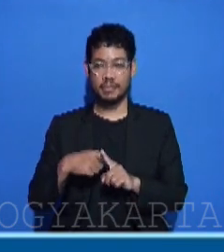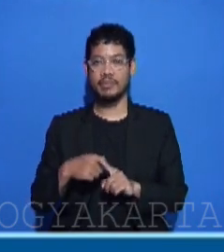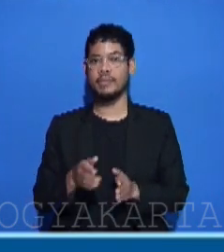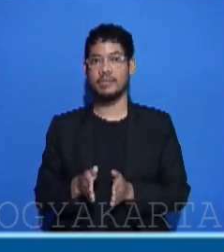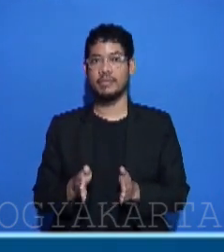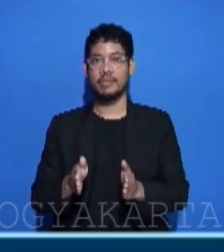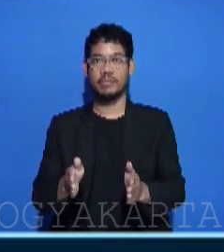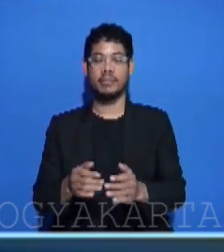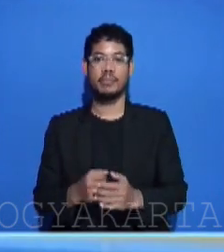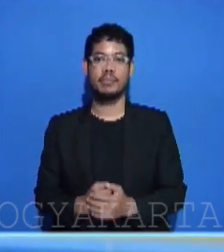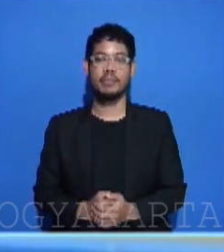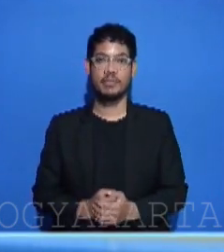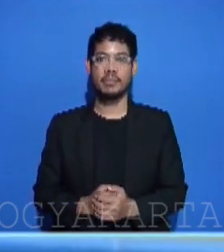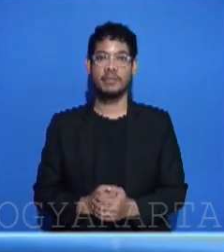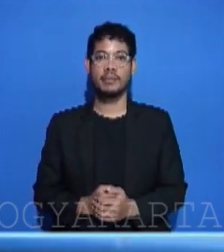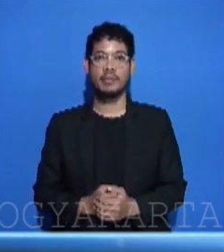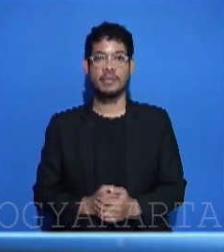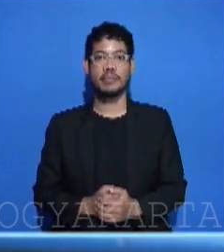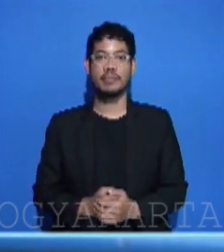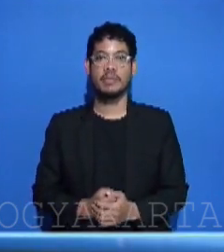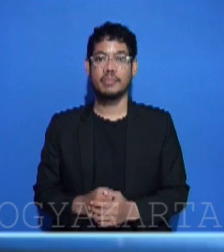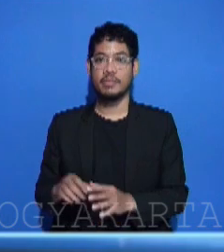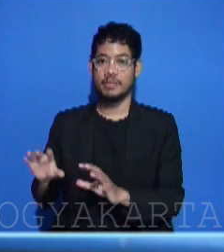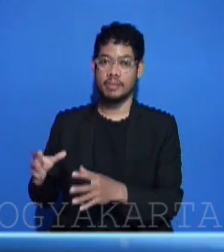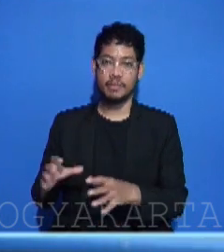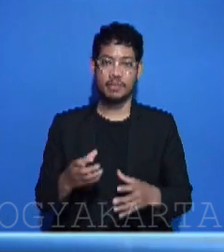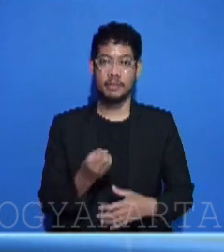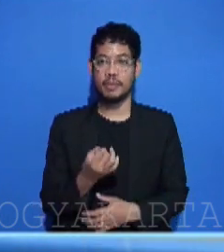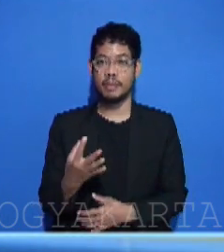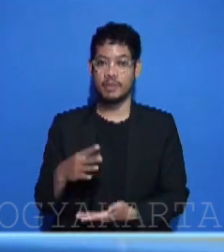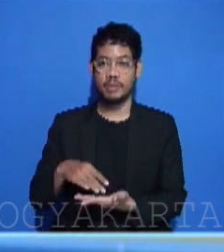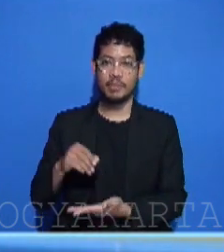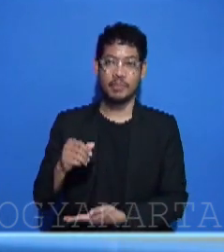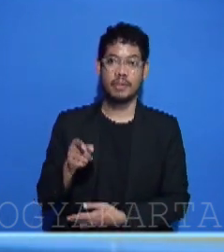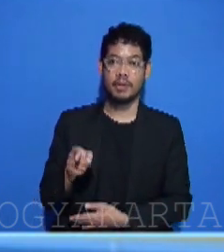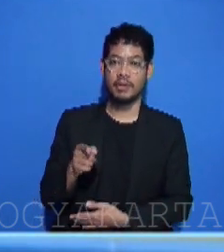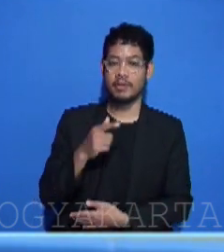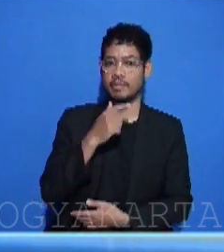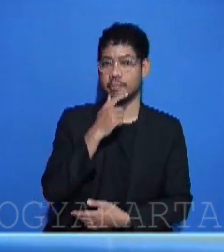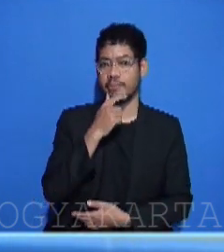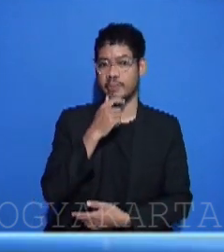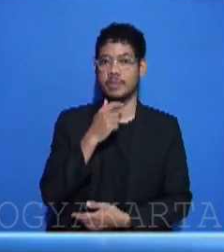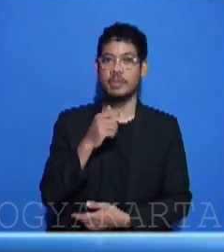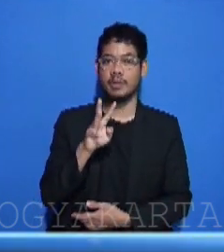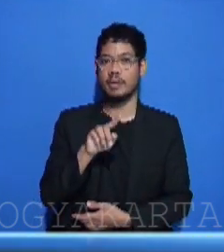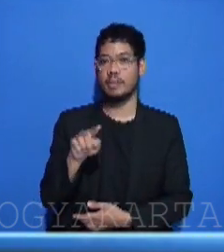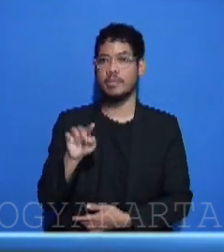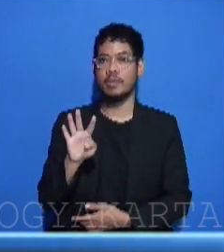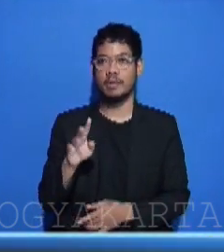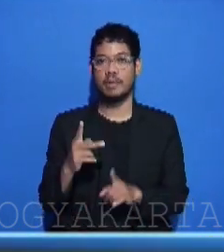saged ngecari lahan petani pinten hektar, Mas? Pinten? Sekitar nggih 3 napa 4 niku